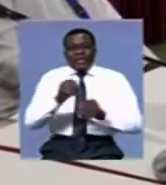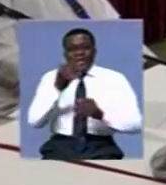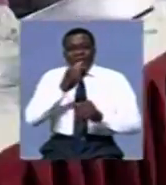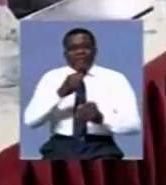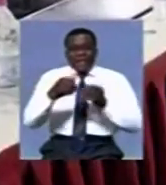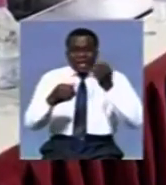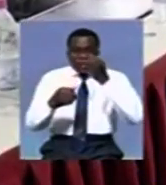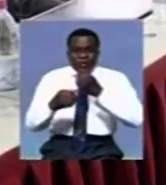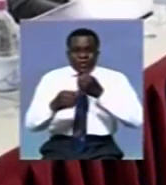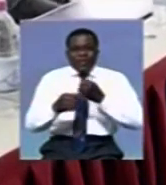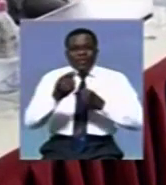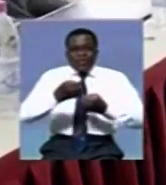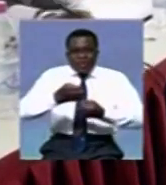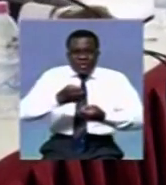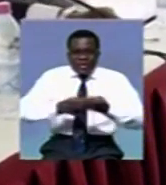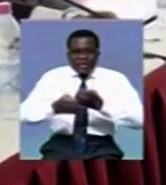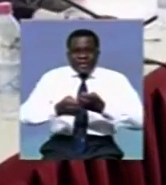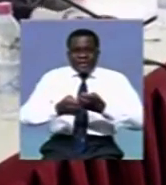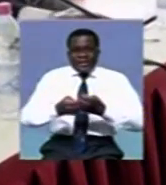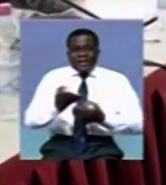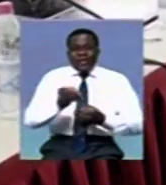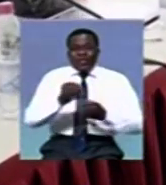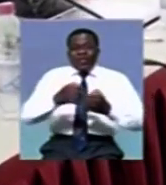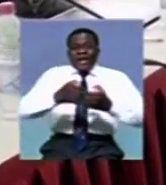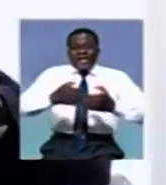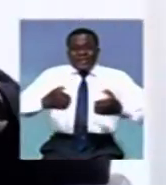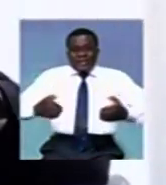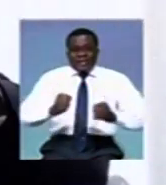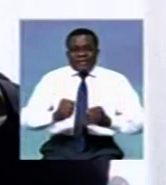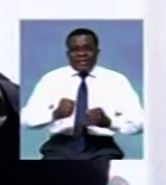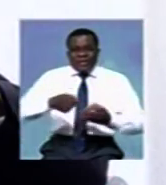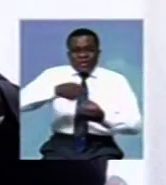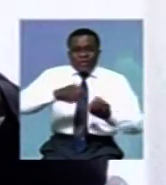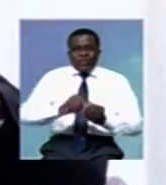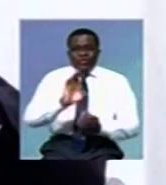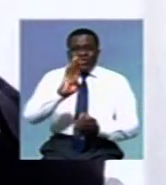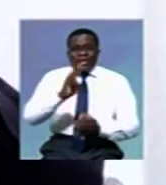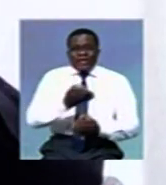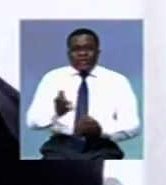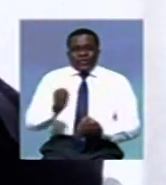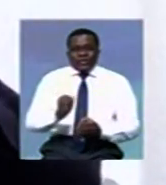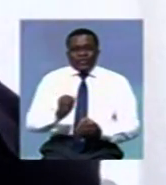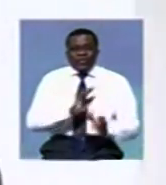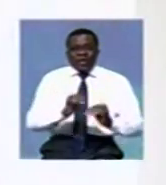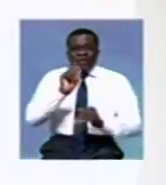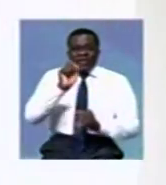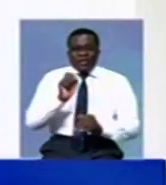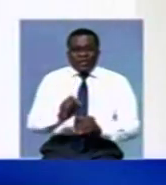et d'Europe, vont échanger en présentiel ou à distance autour de quatre panels. Nous ferons